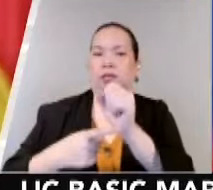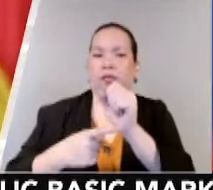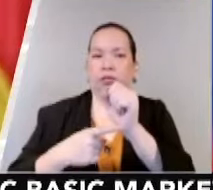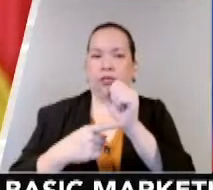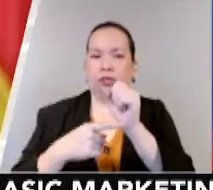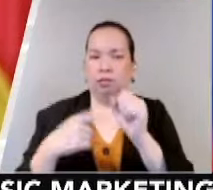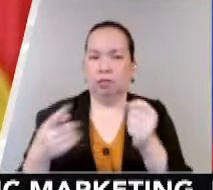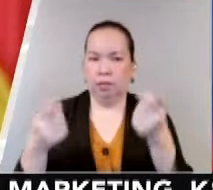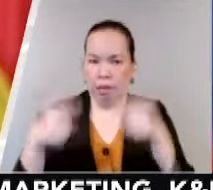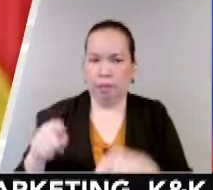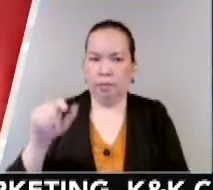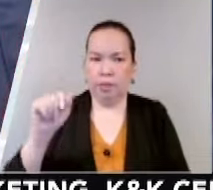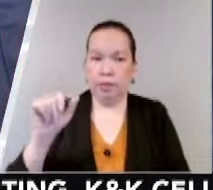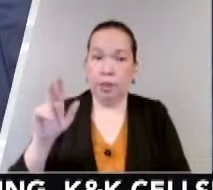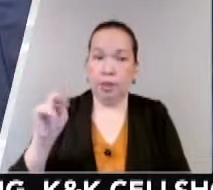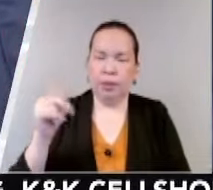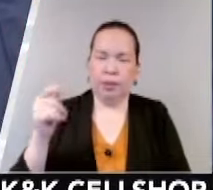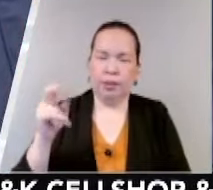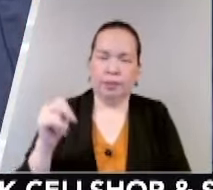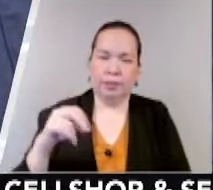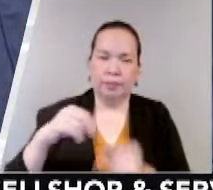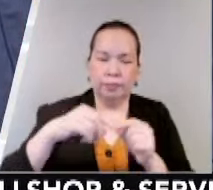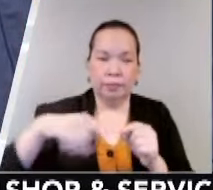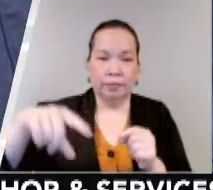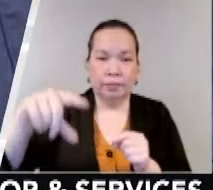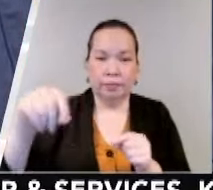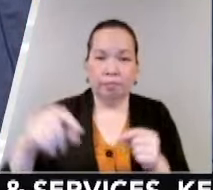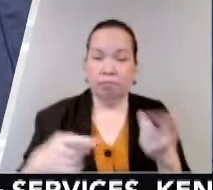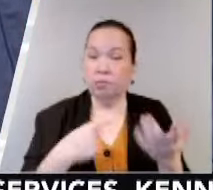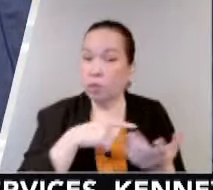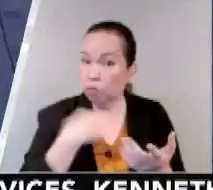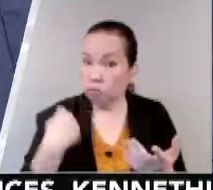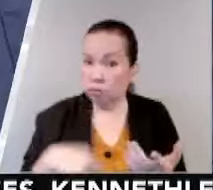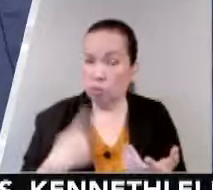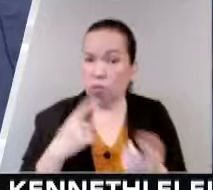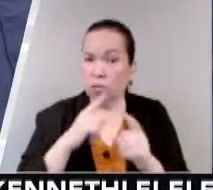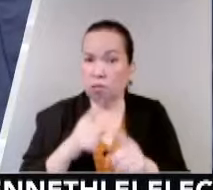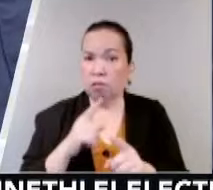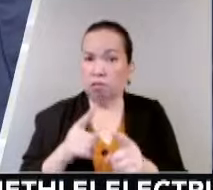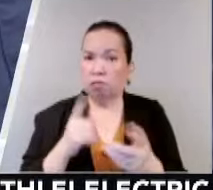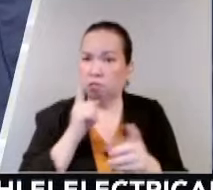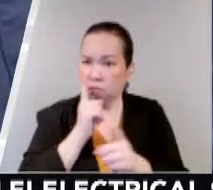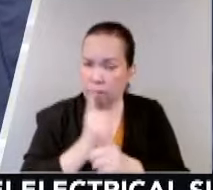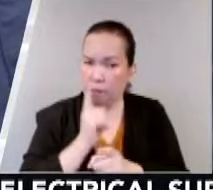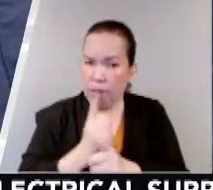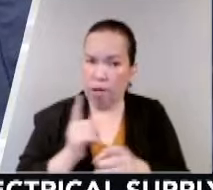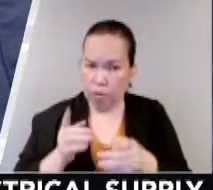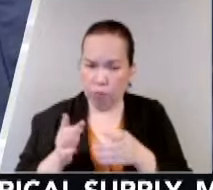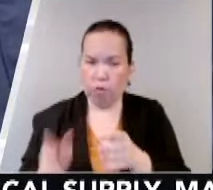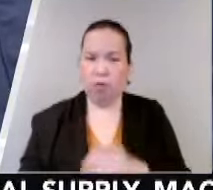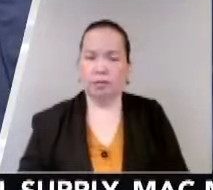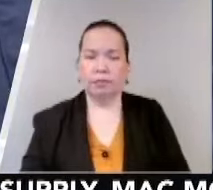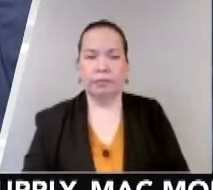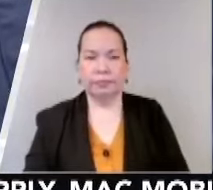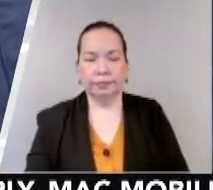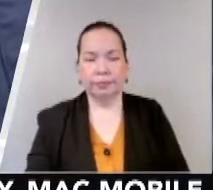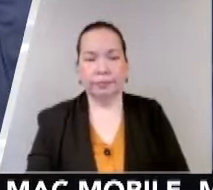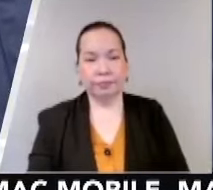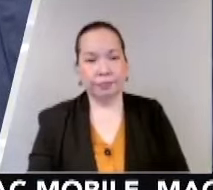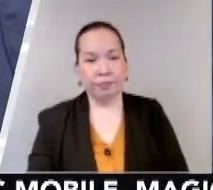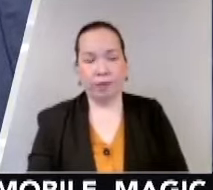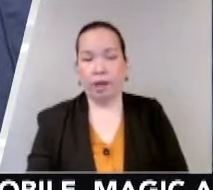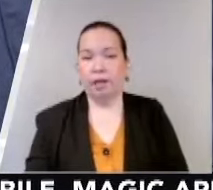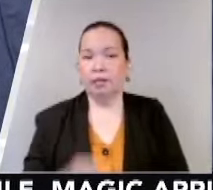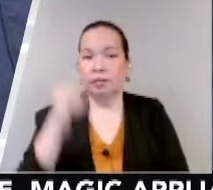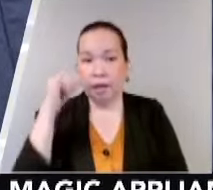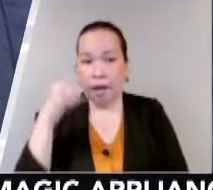Shoal. Sumagot lang daw ang China sa makatwirang paraan. Kahapon, magkausap sa telepono